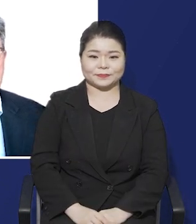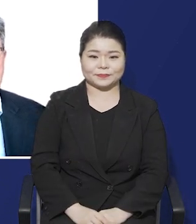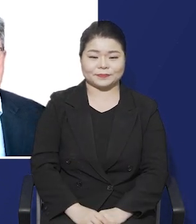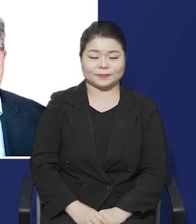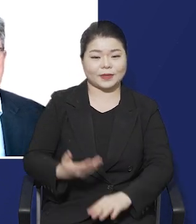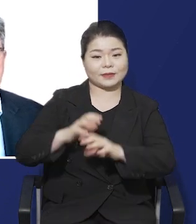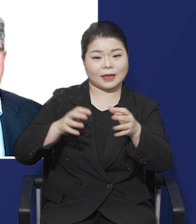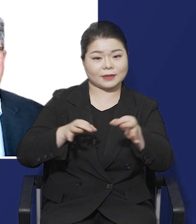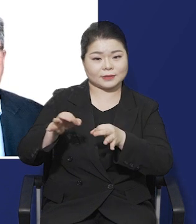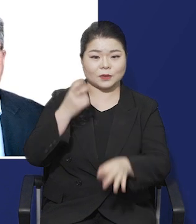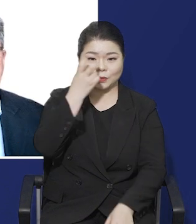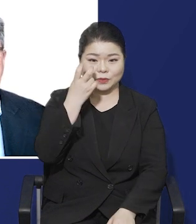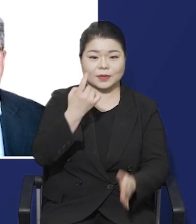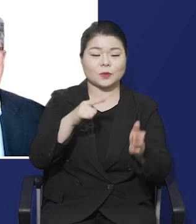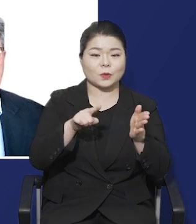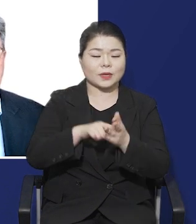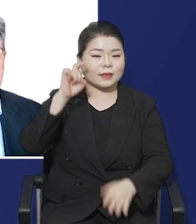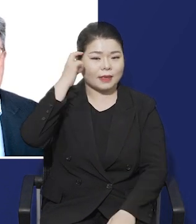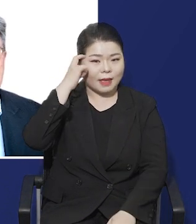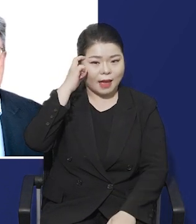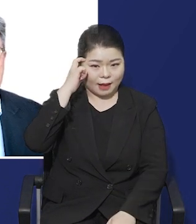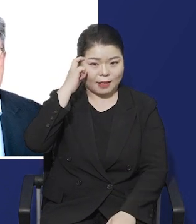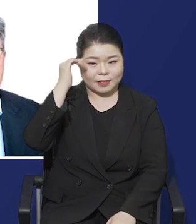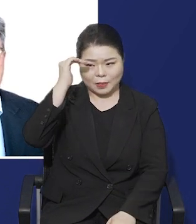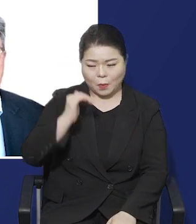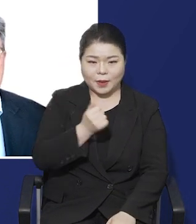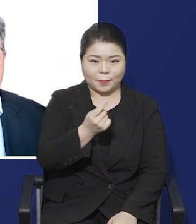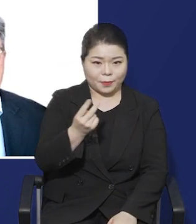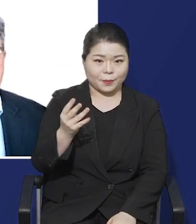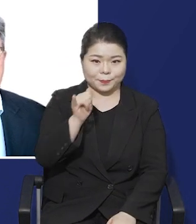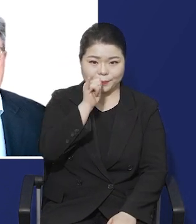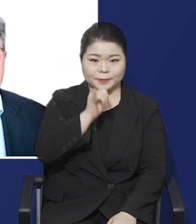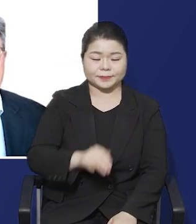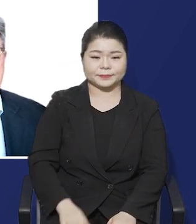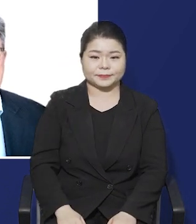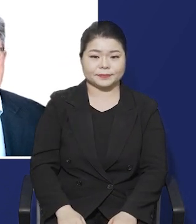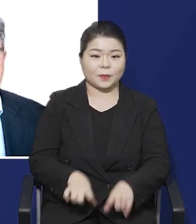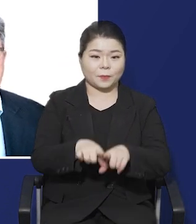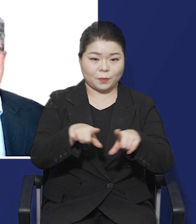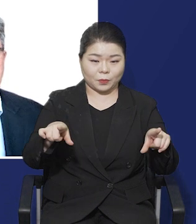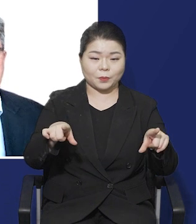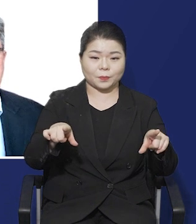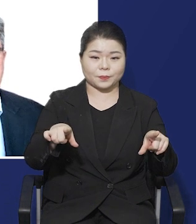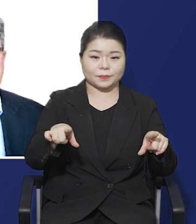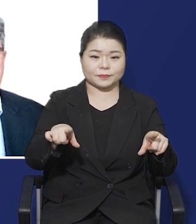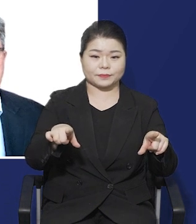이러한 해외 시장 조사를 위해 고려해야 할 사항이 몇 가지가 있습니다. 먼저 일반적인